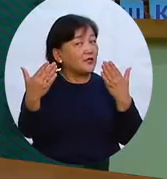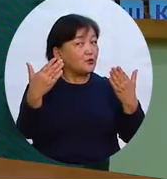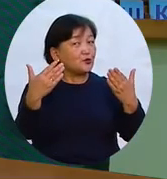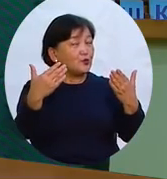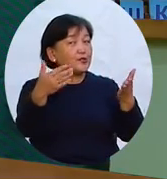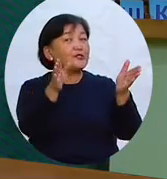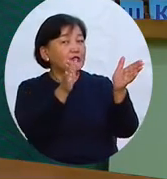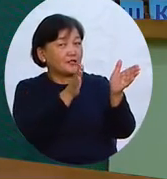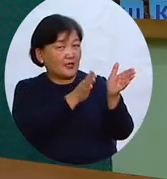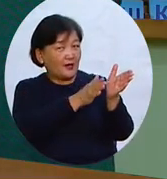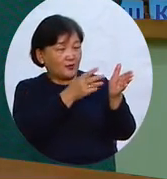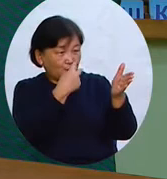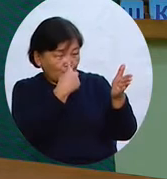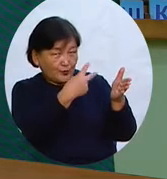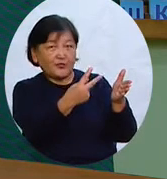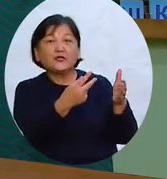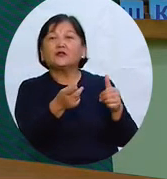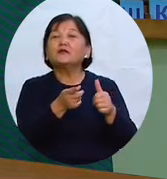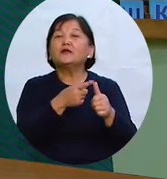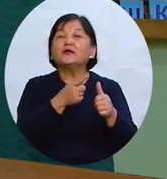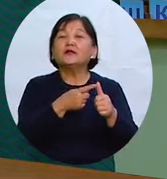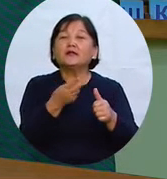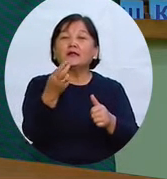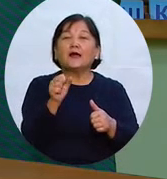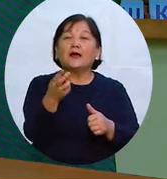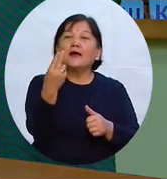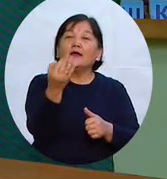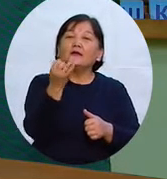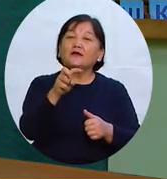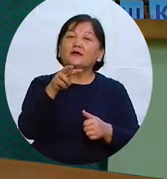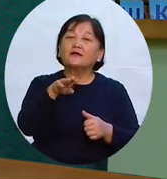тавьж дүрслэхийг адилтгал гэдэг байна.